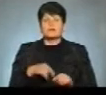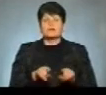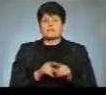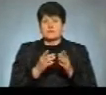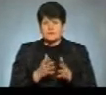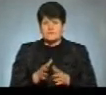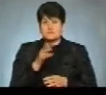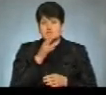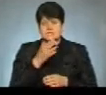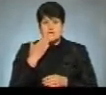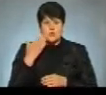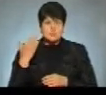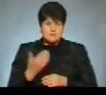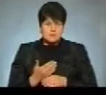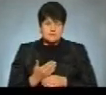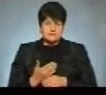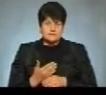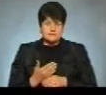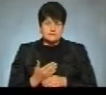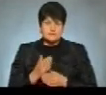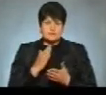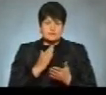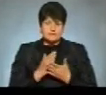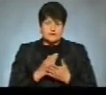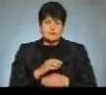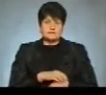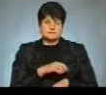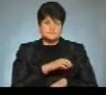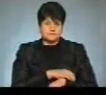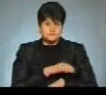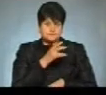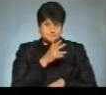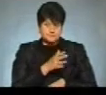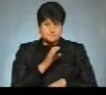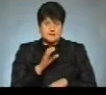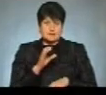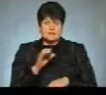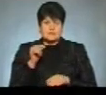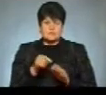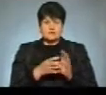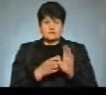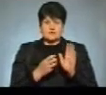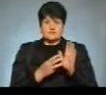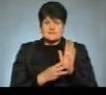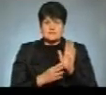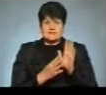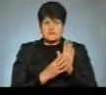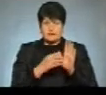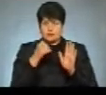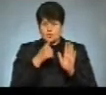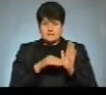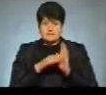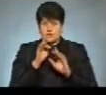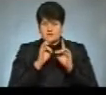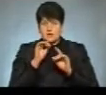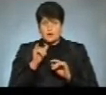в останні часи існування Радянського Союзу, Української РСР, в 1989 році Верховна